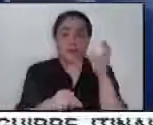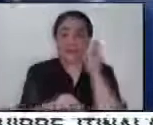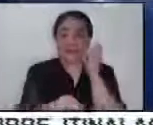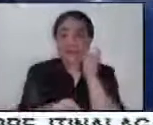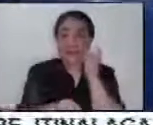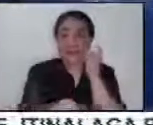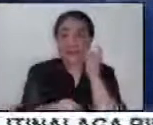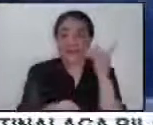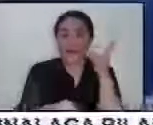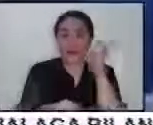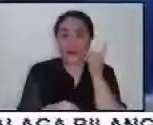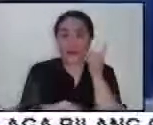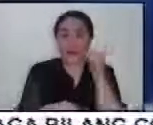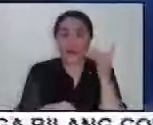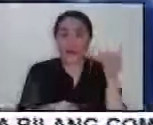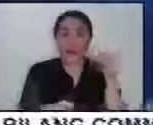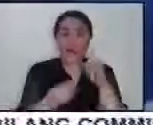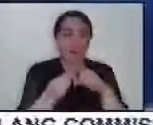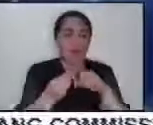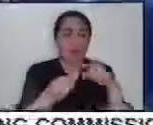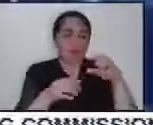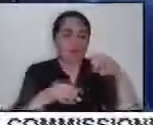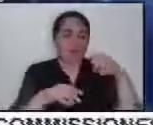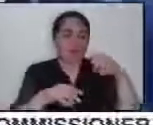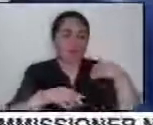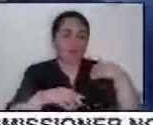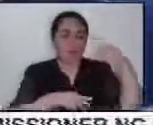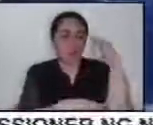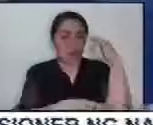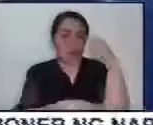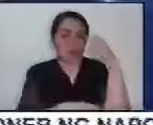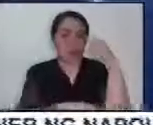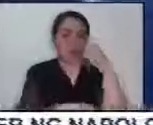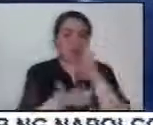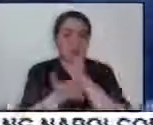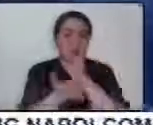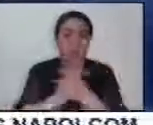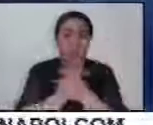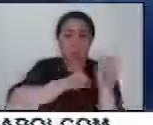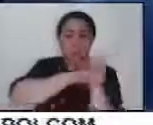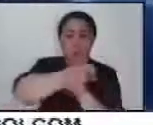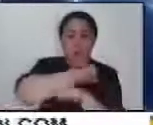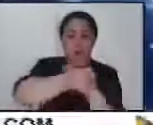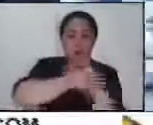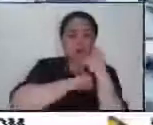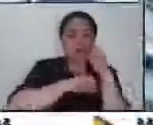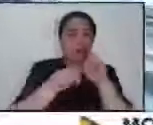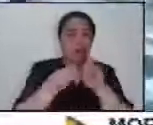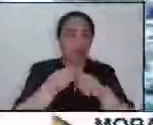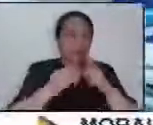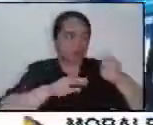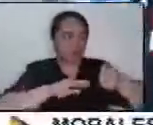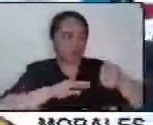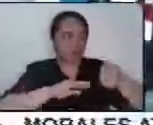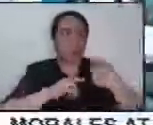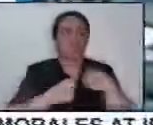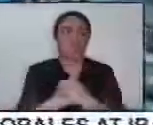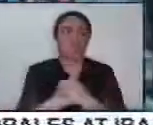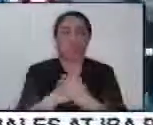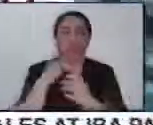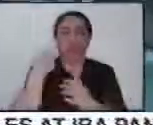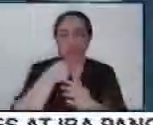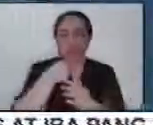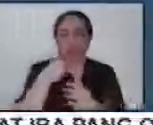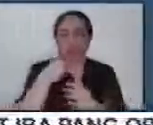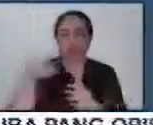Dasera na sila Mark Anthony Rosales, Jamir Cunanan at Ed Madrid. Handa raw makipag-cooperate ang